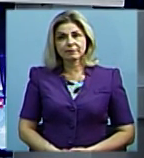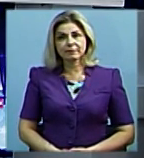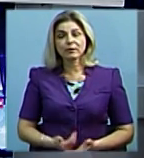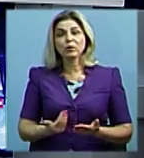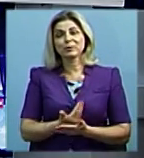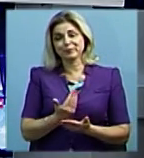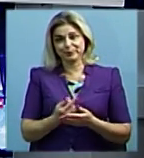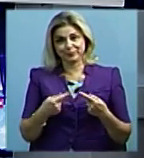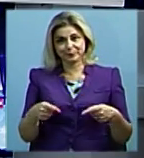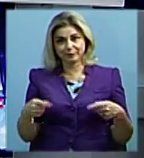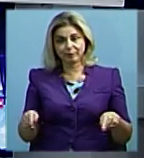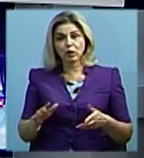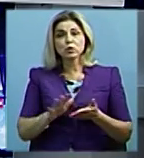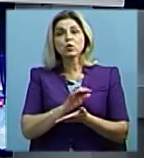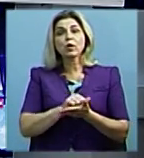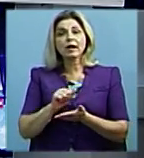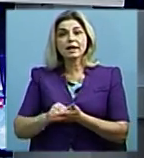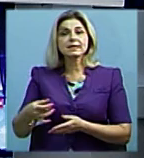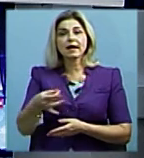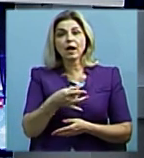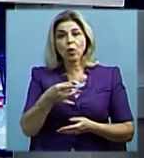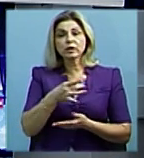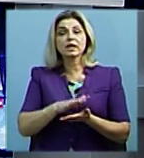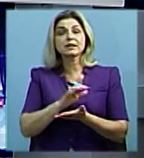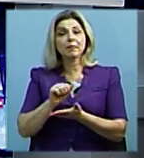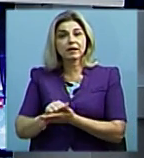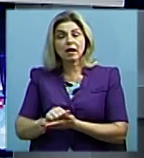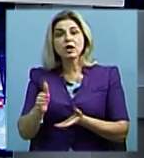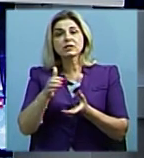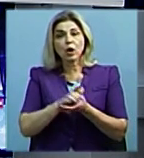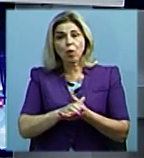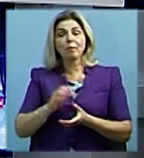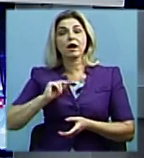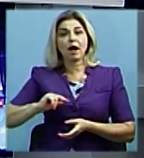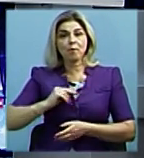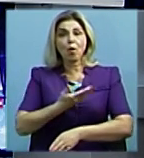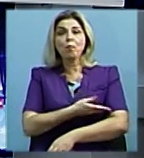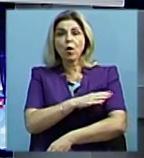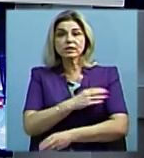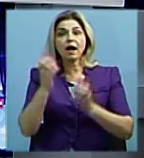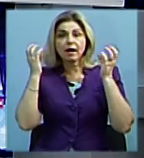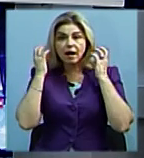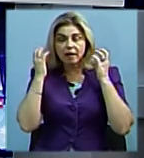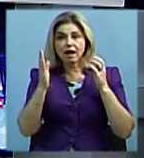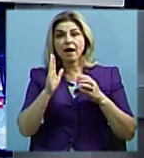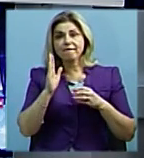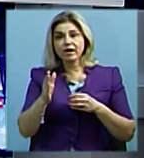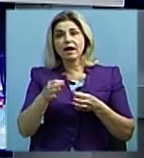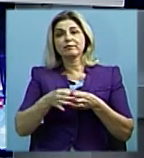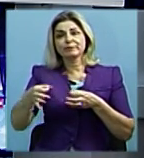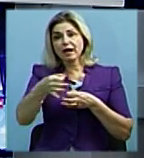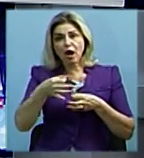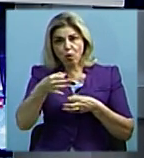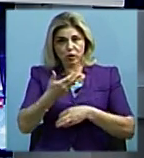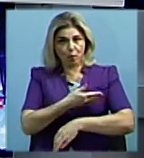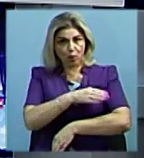І до інших подій. Журналісти регіональних ЗМІ ознайомились з роботою колег польського радіо «Ульштин» у Вірменсько-Мазурському